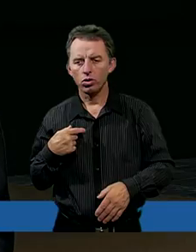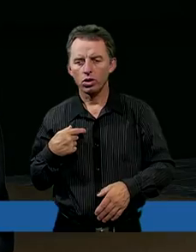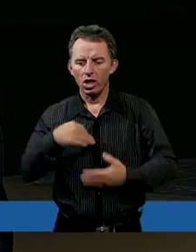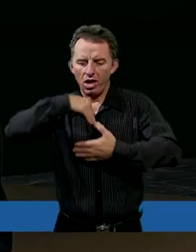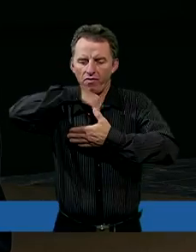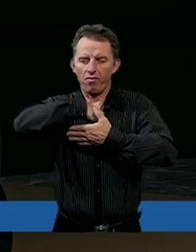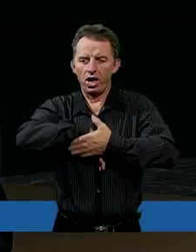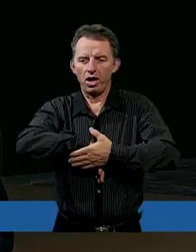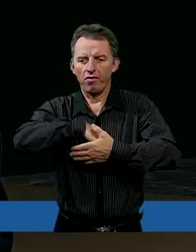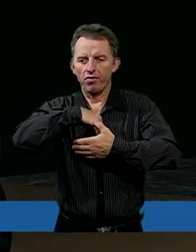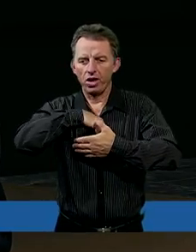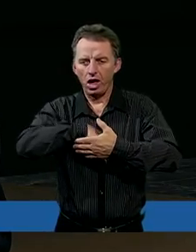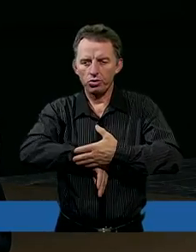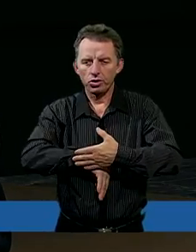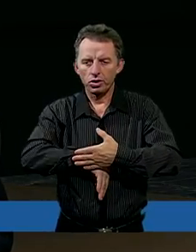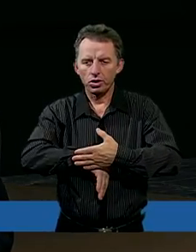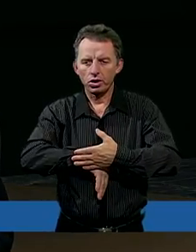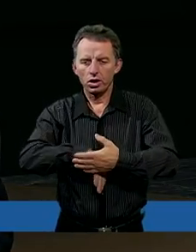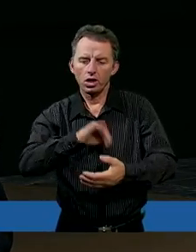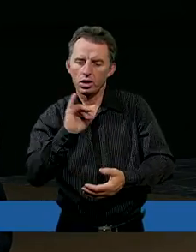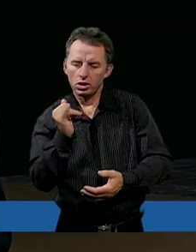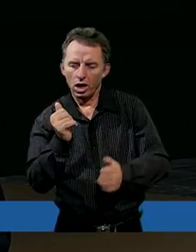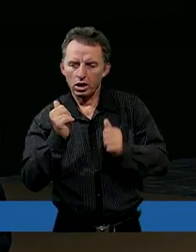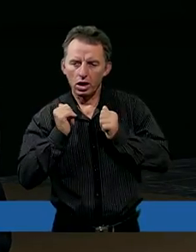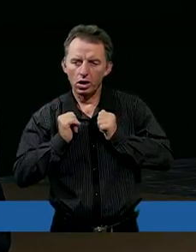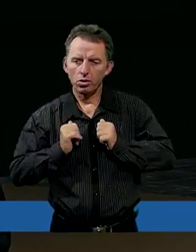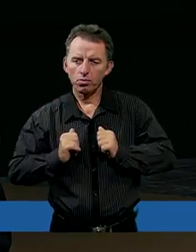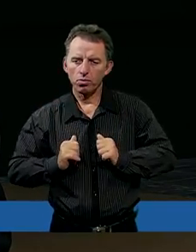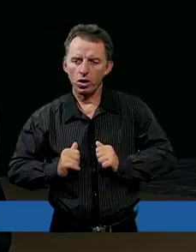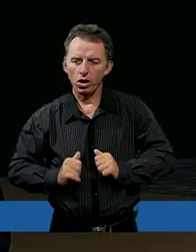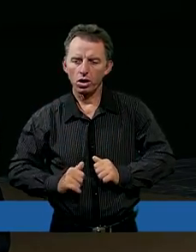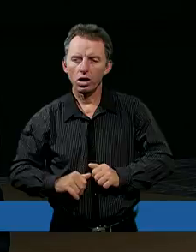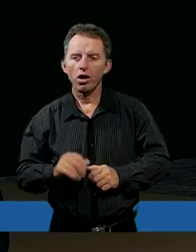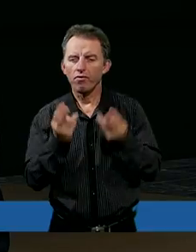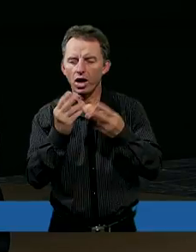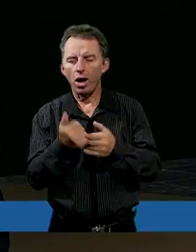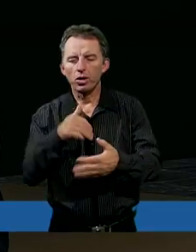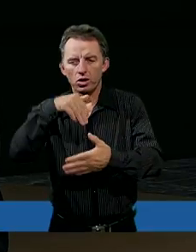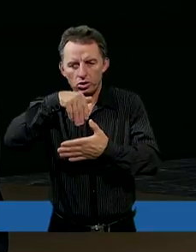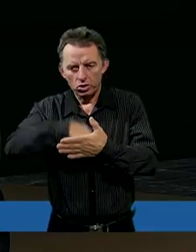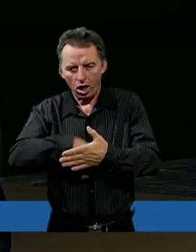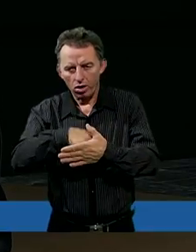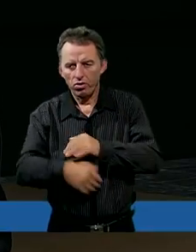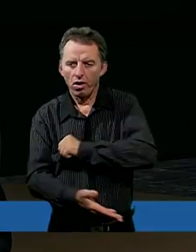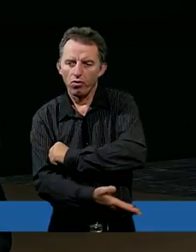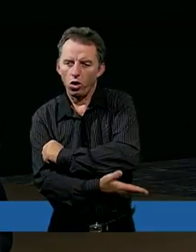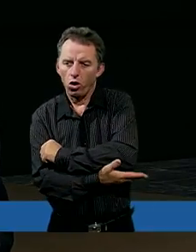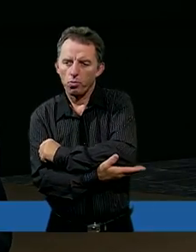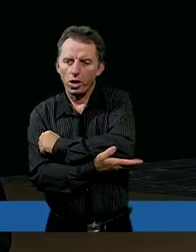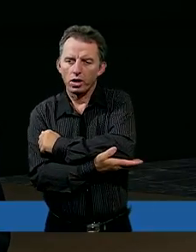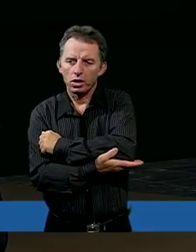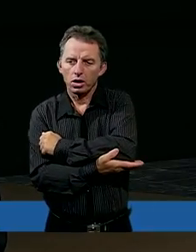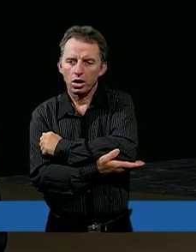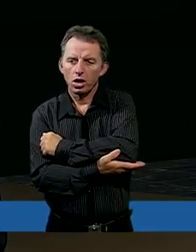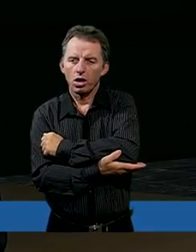nasz wewnętrzny jakiś spokój, na ile się go da zachować, właśnie w oparciu